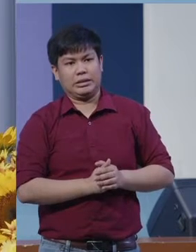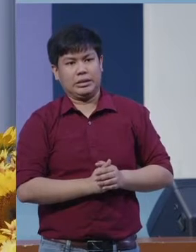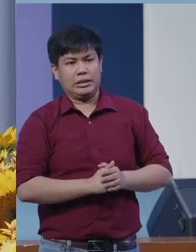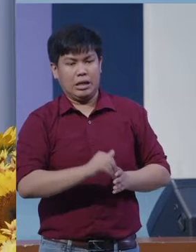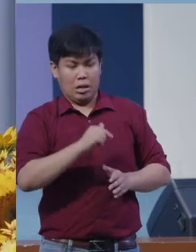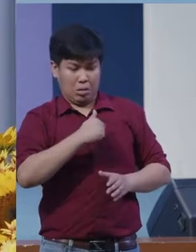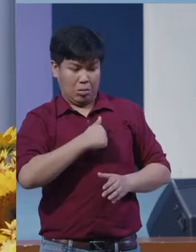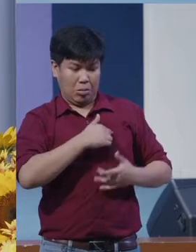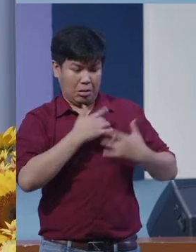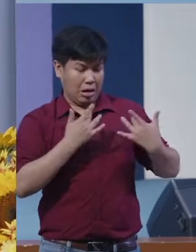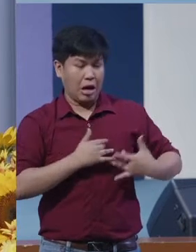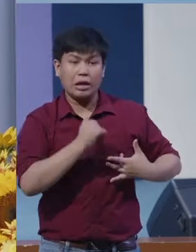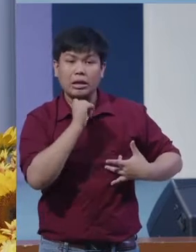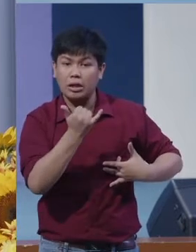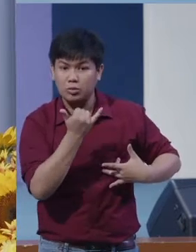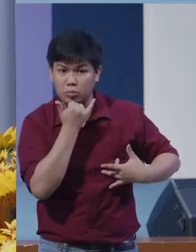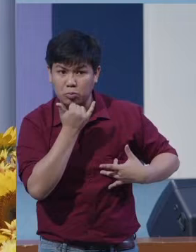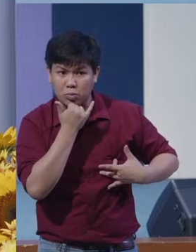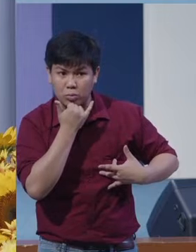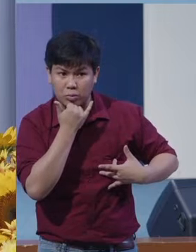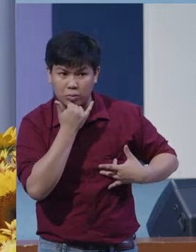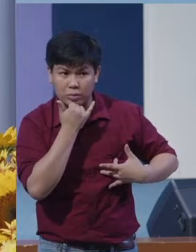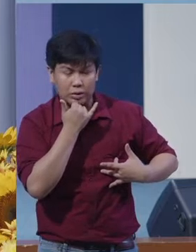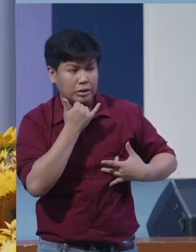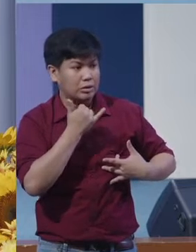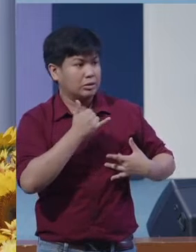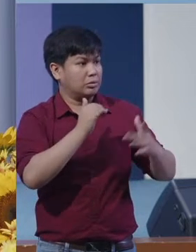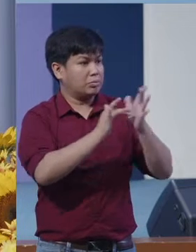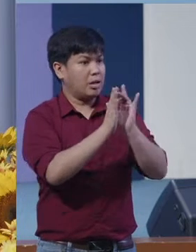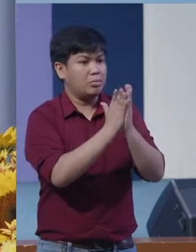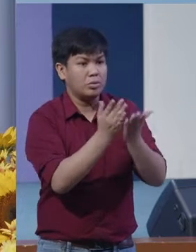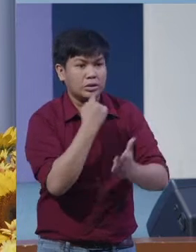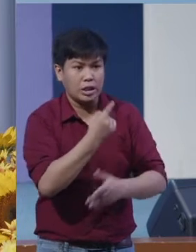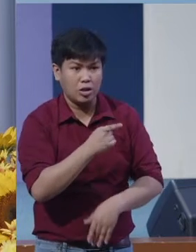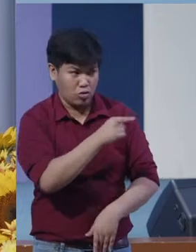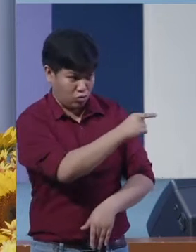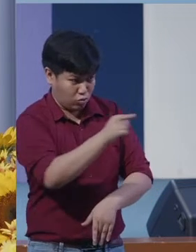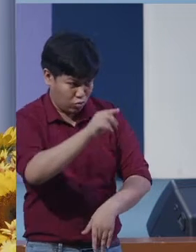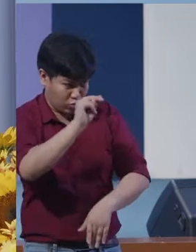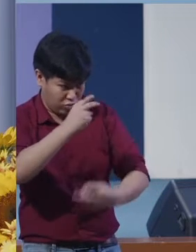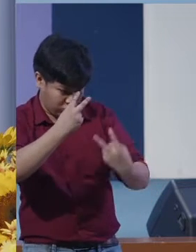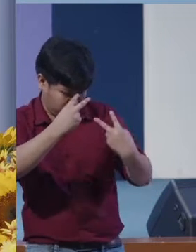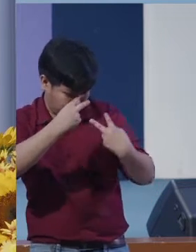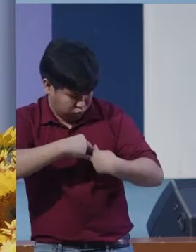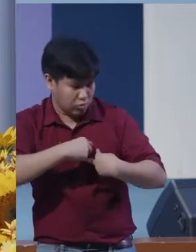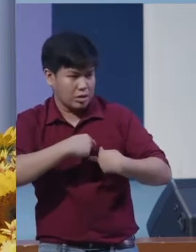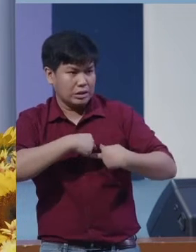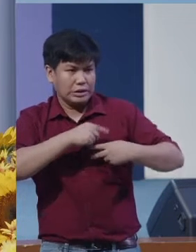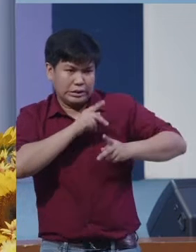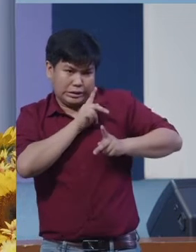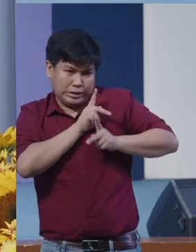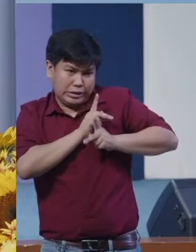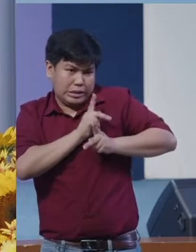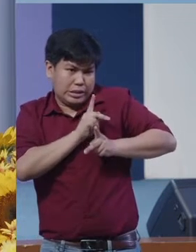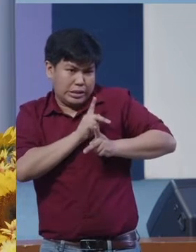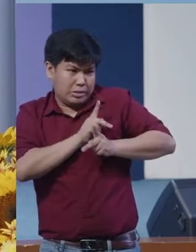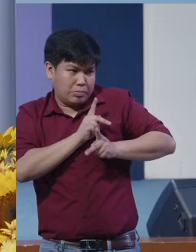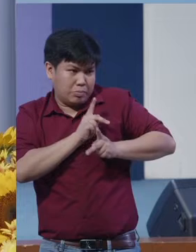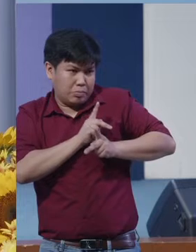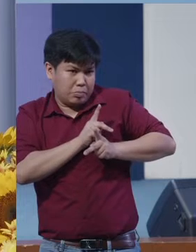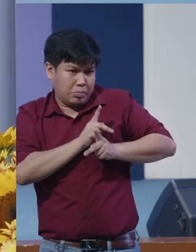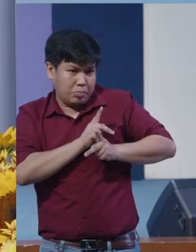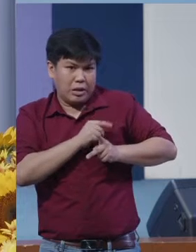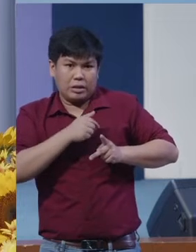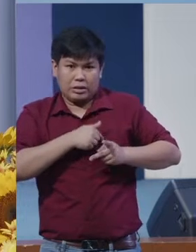Keep watch on yourself, sabi sa Galatians 6:1. Lest you too be tempted. Malinaw yon, ha?